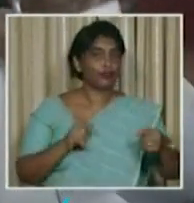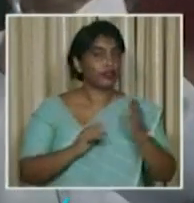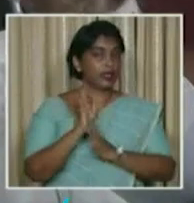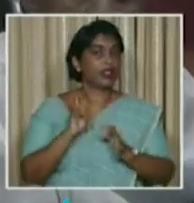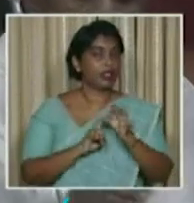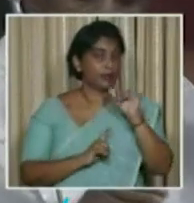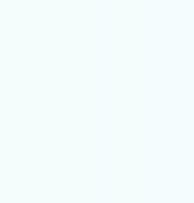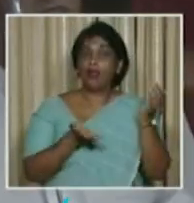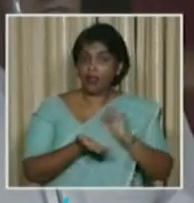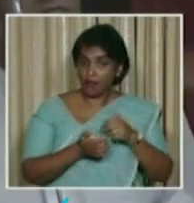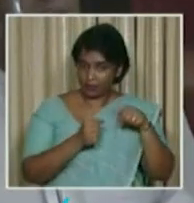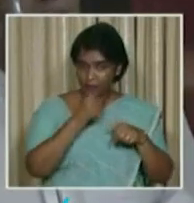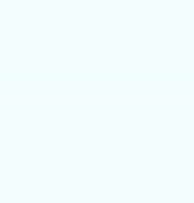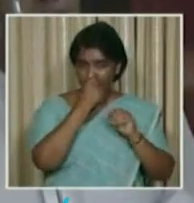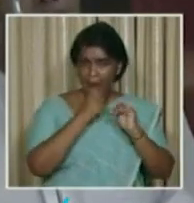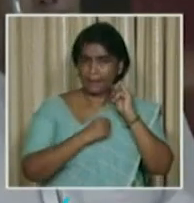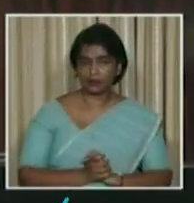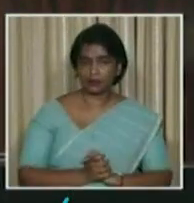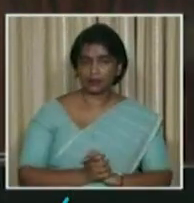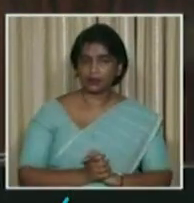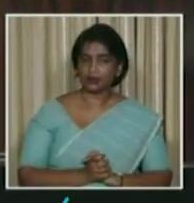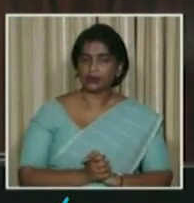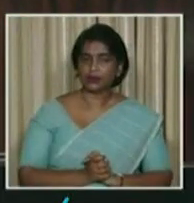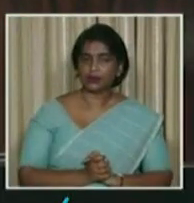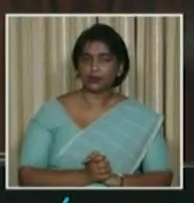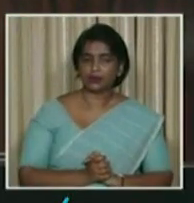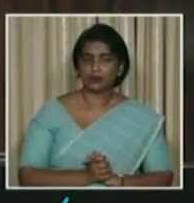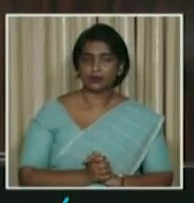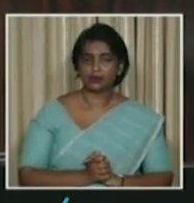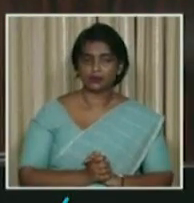නේ පත් වෙන්න ඕන කරු කතා නැහැ තුමනි මේ නරක පුරුදු ආයි පට ගන්න